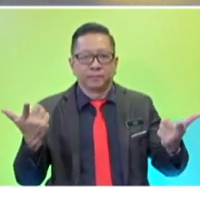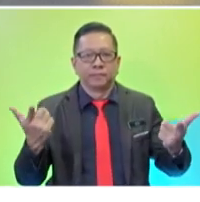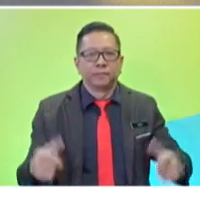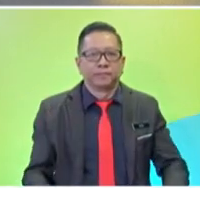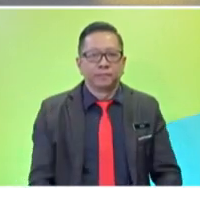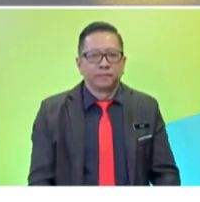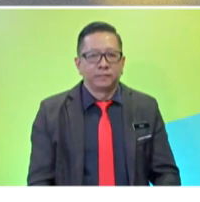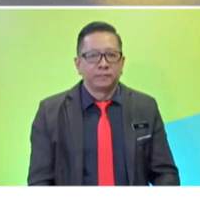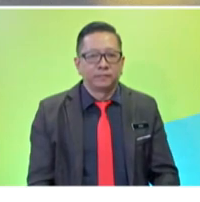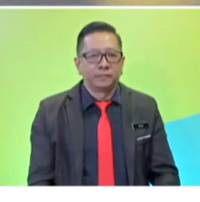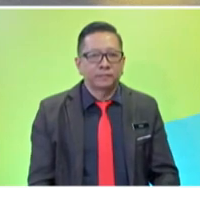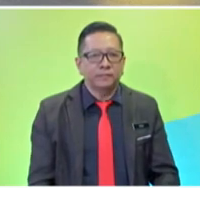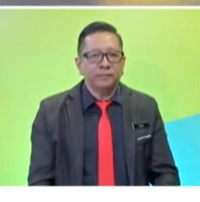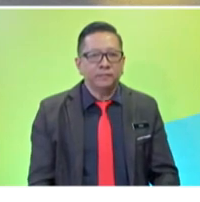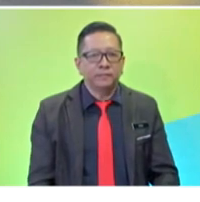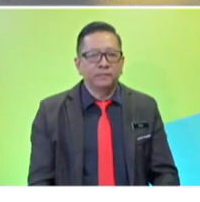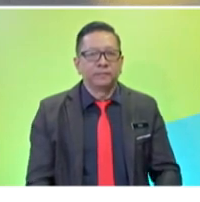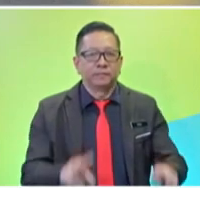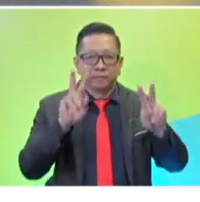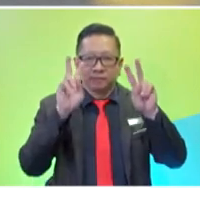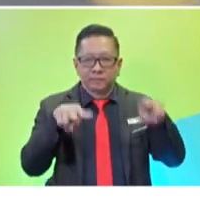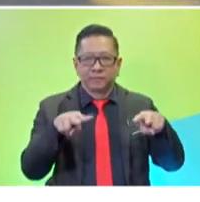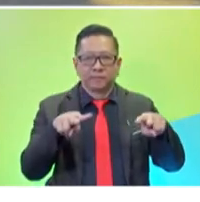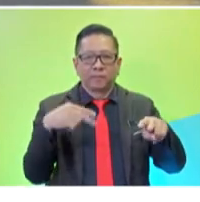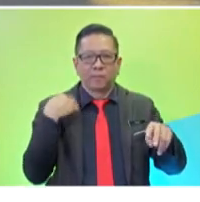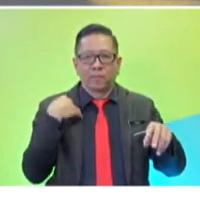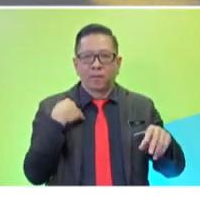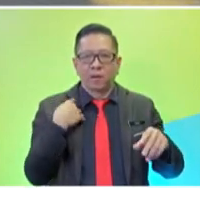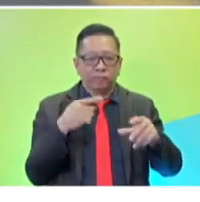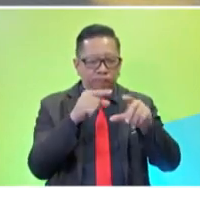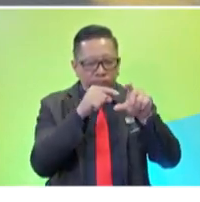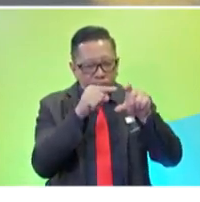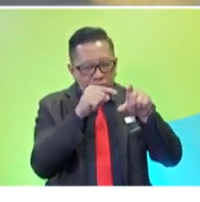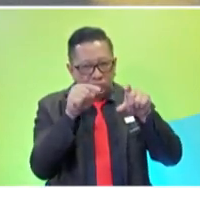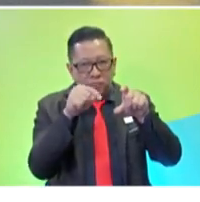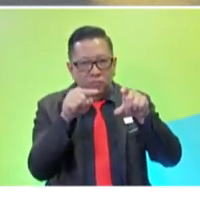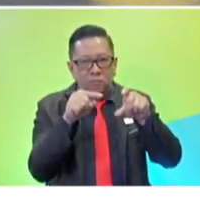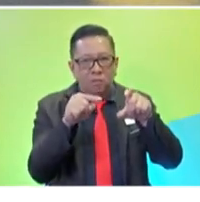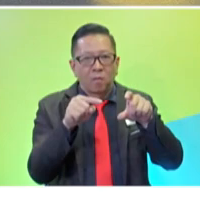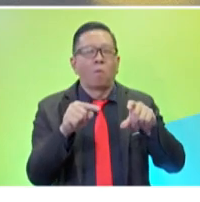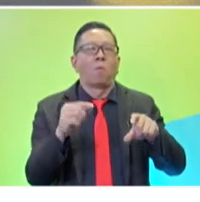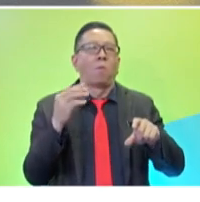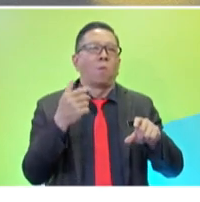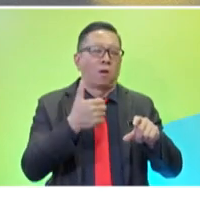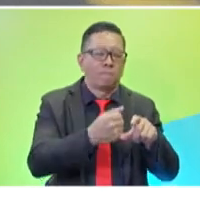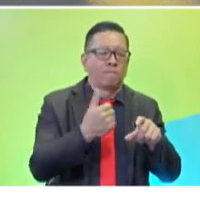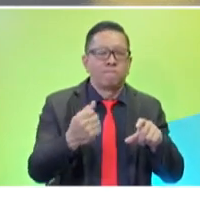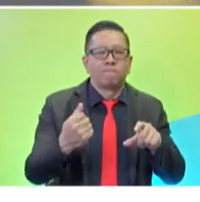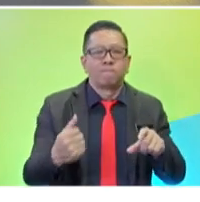nah dicantumkan dia tapi si nampak ke sisi kuliah di lubang nanti kita kena tepuk Oke